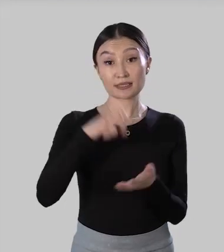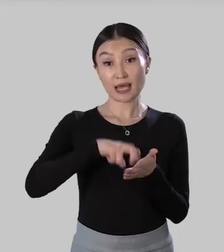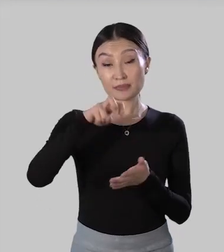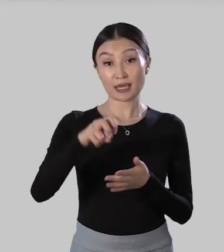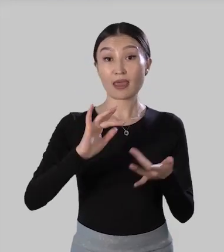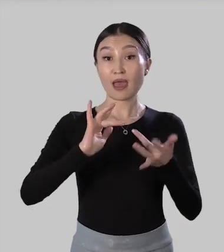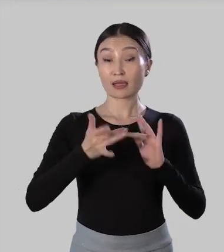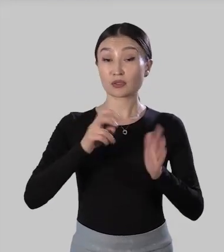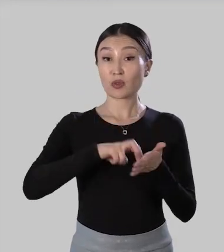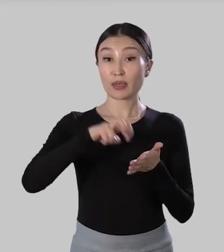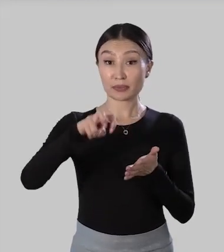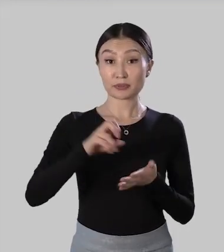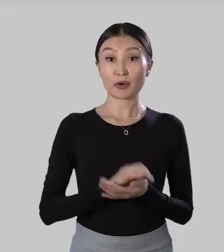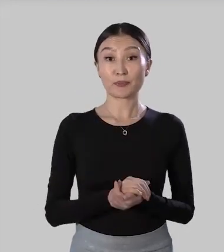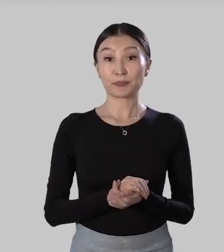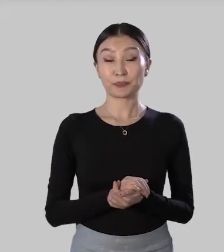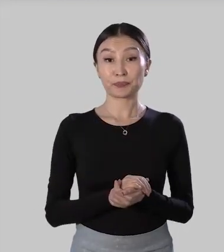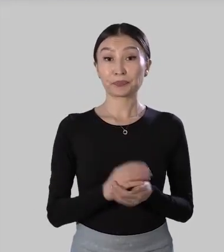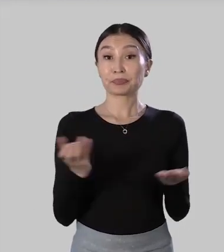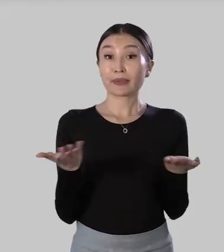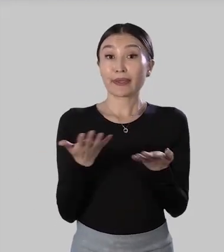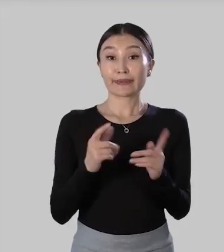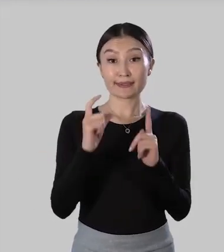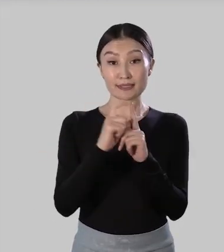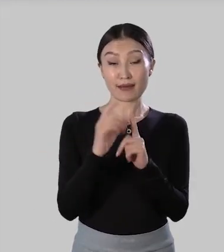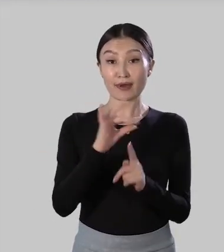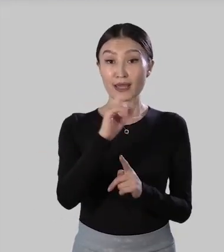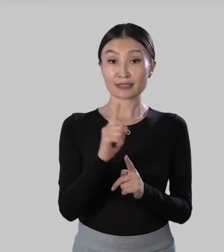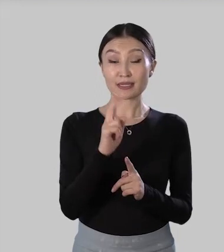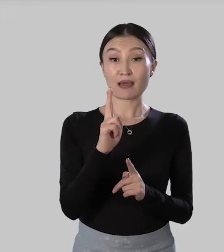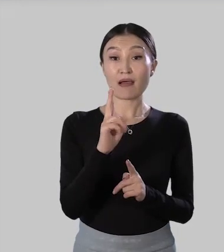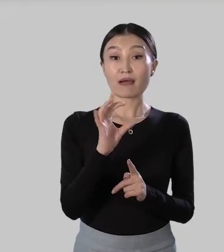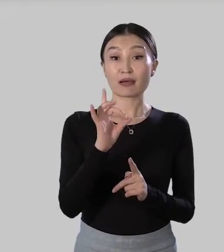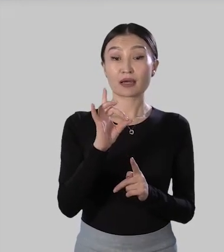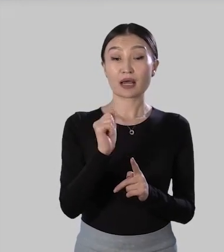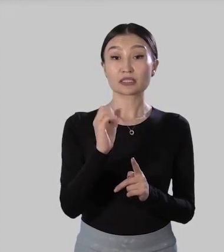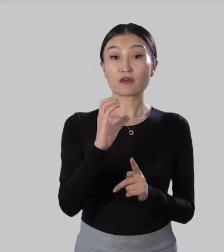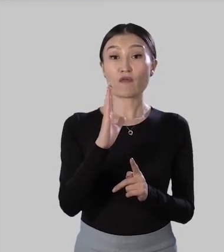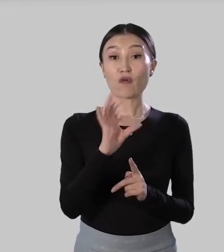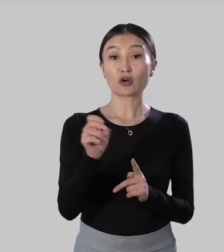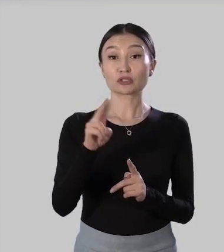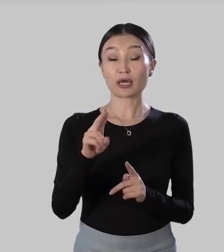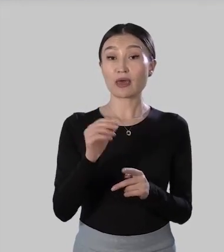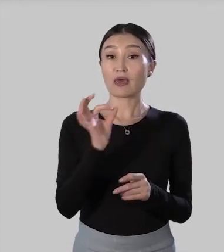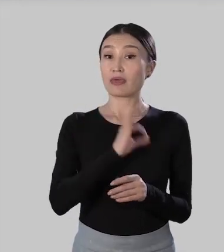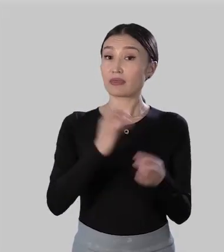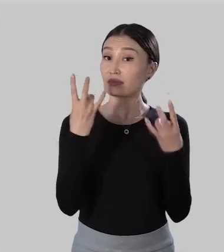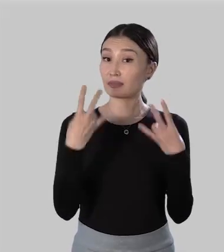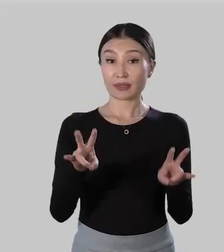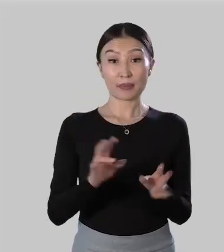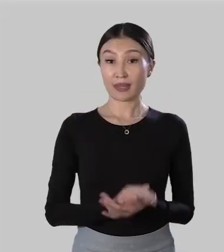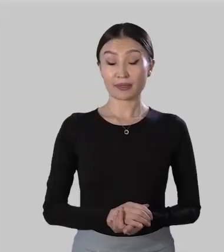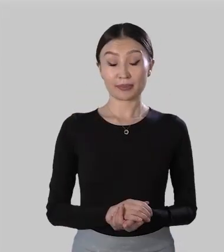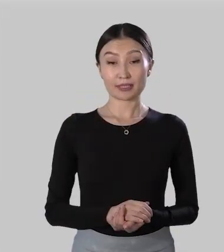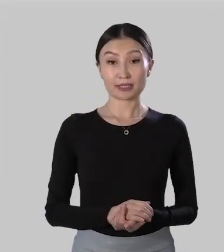на тему «Электронное письмо». Какие слова из кроссворда вам при этом не понадобятся?